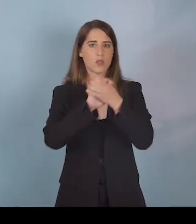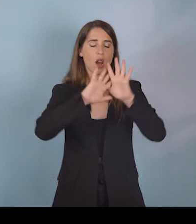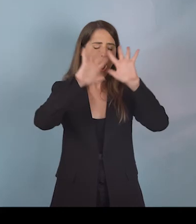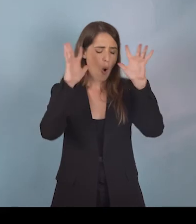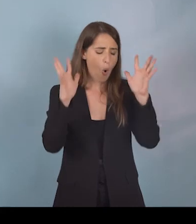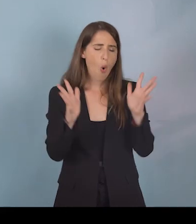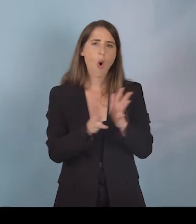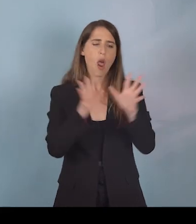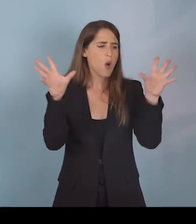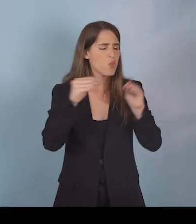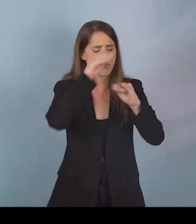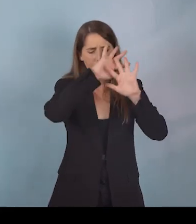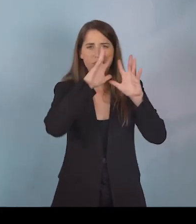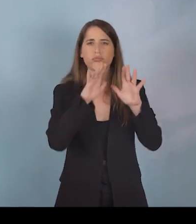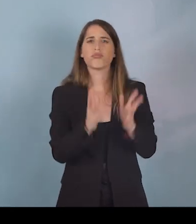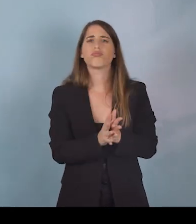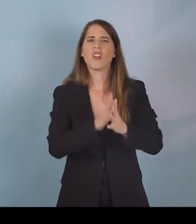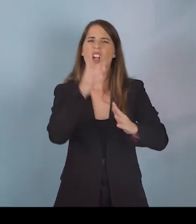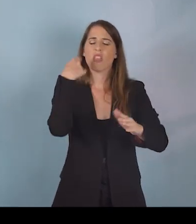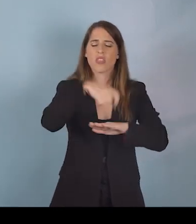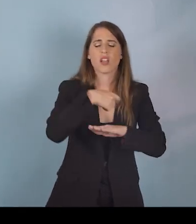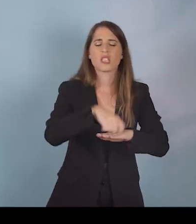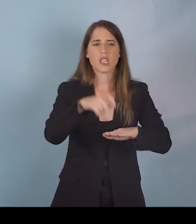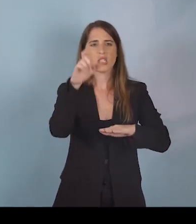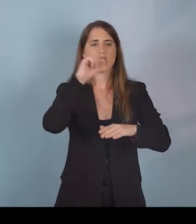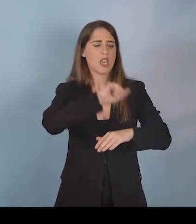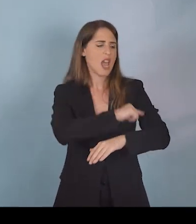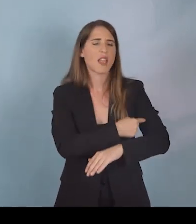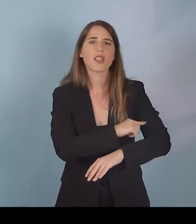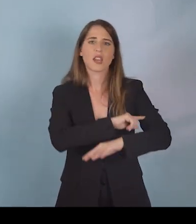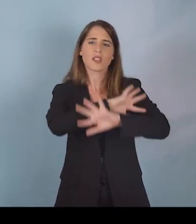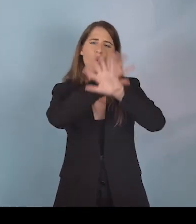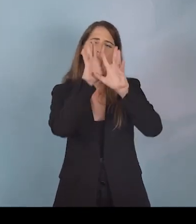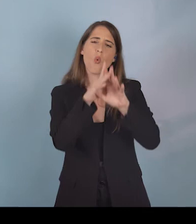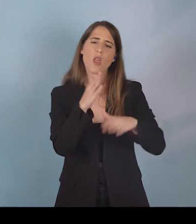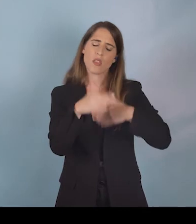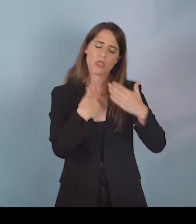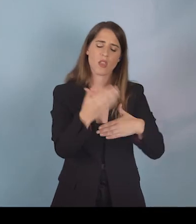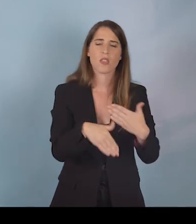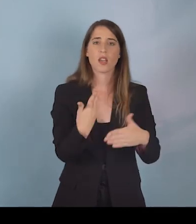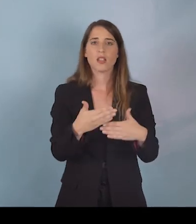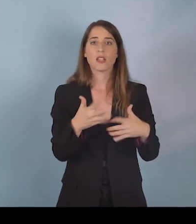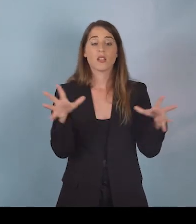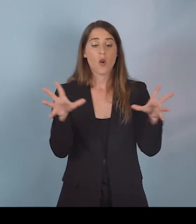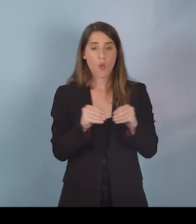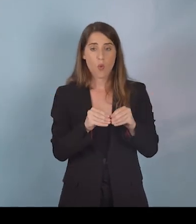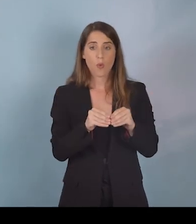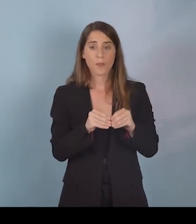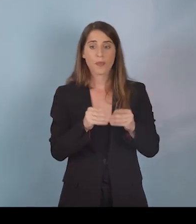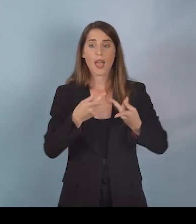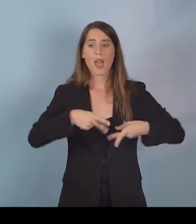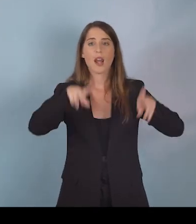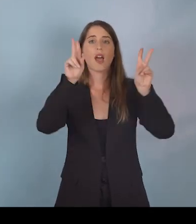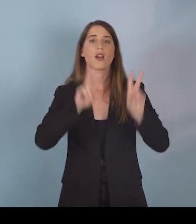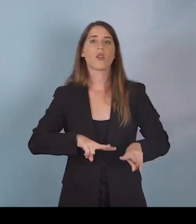όλες οι ιατρικές, νομικές, διοικητικές και άλλες διαδικασίες οι οποίες υπάρχουν σε ένα κράτος μέλος και